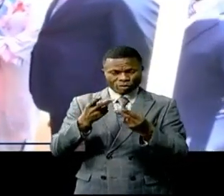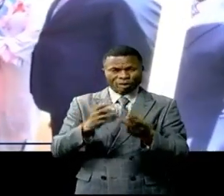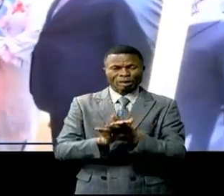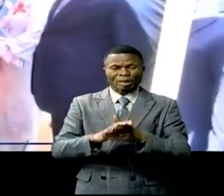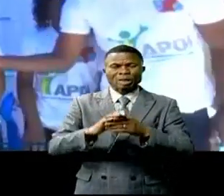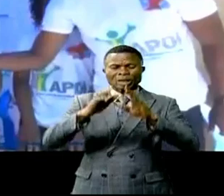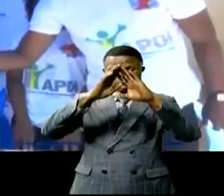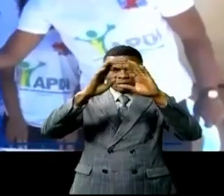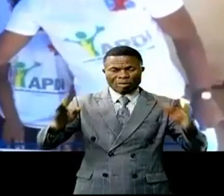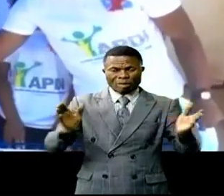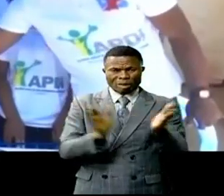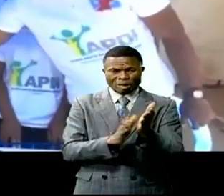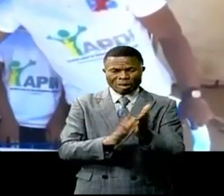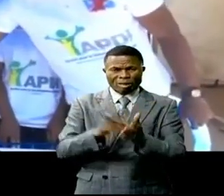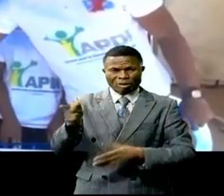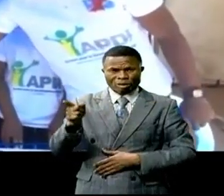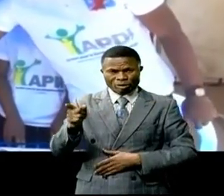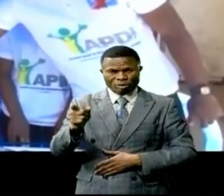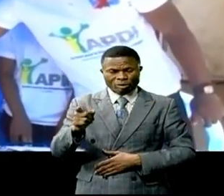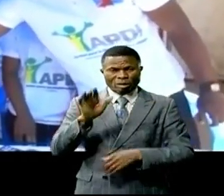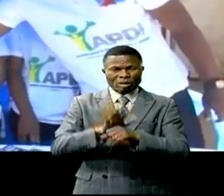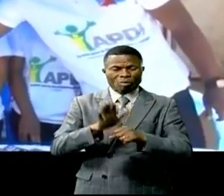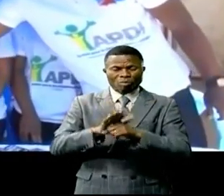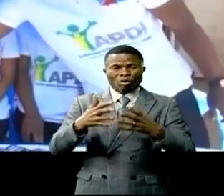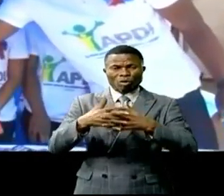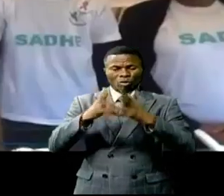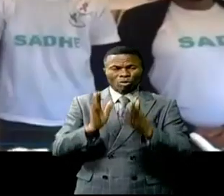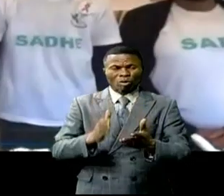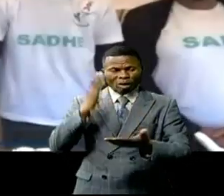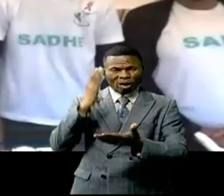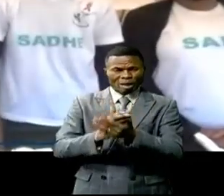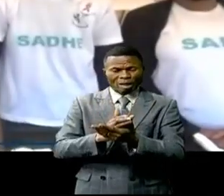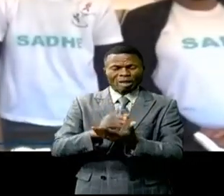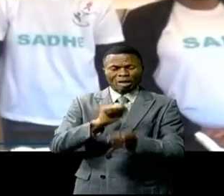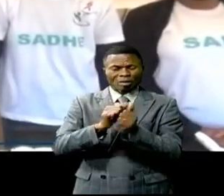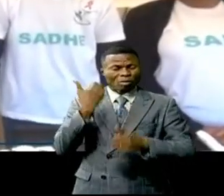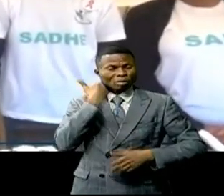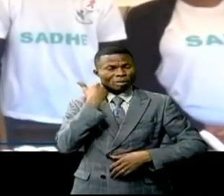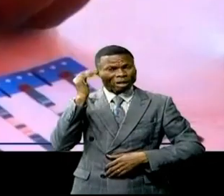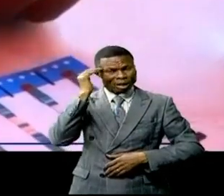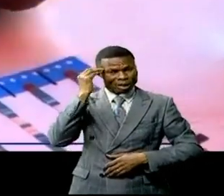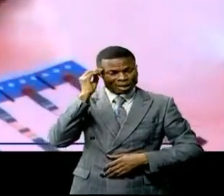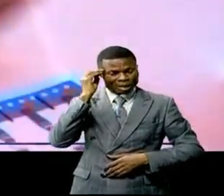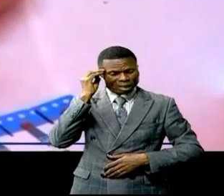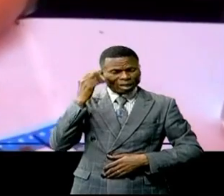l'enceinte du complexe Kiwele par différents partenaires dans la lutte contre le VIH-Sida, le